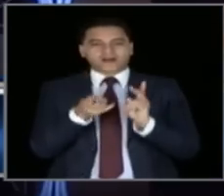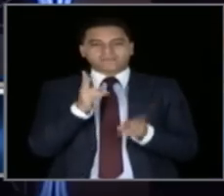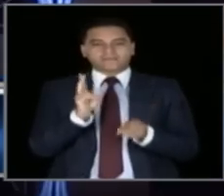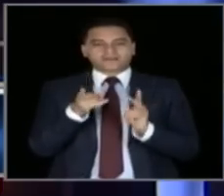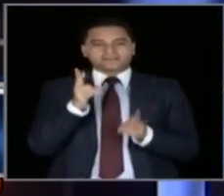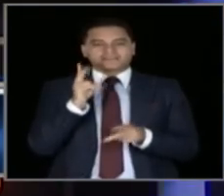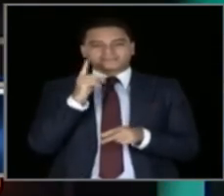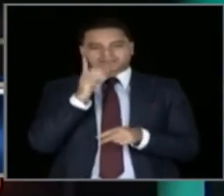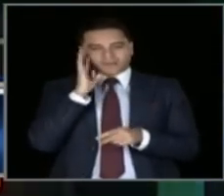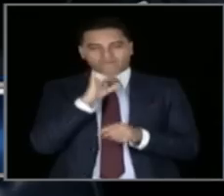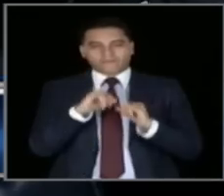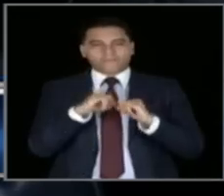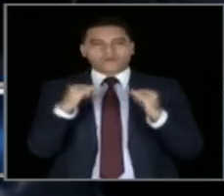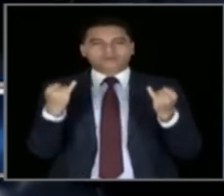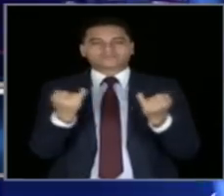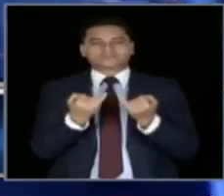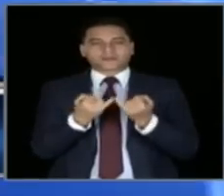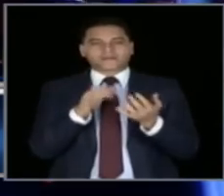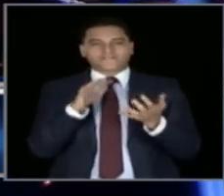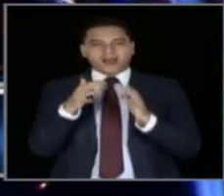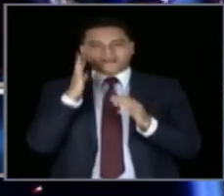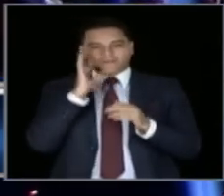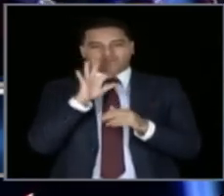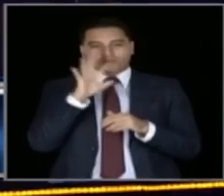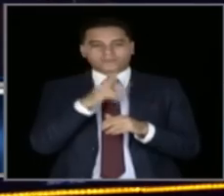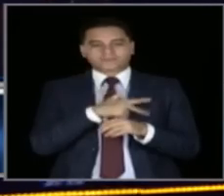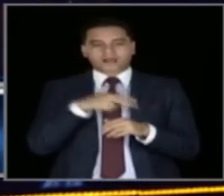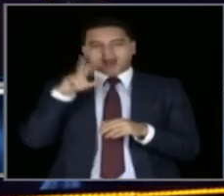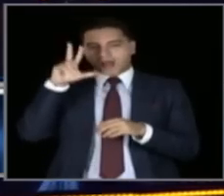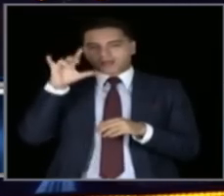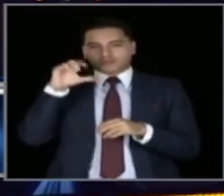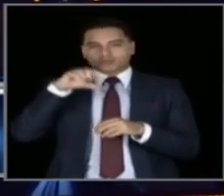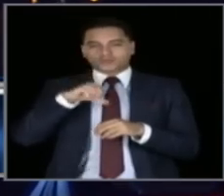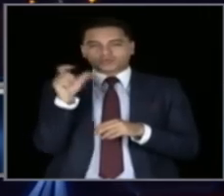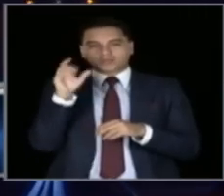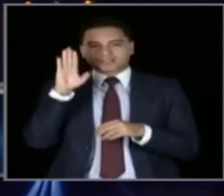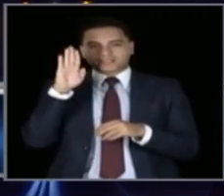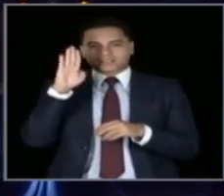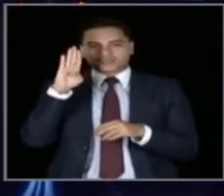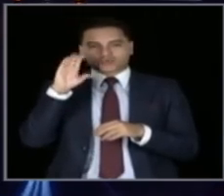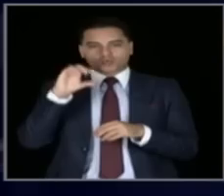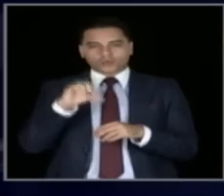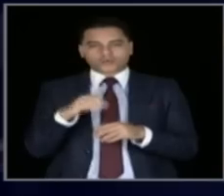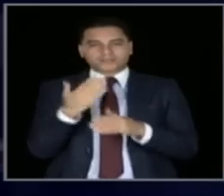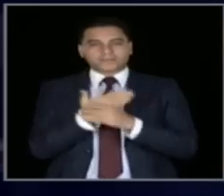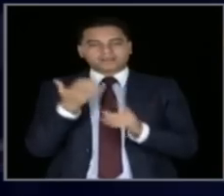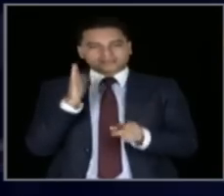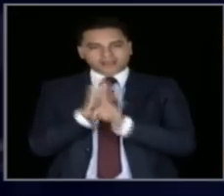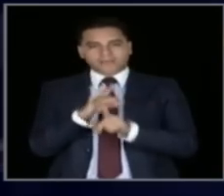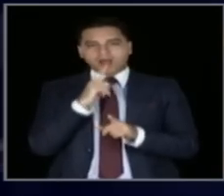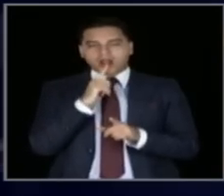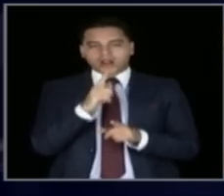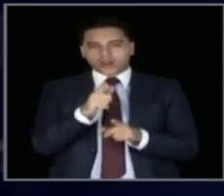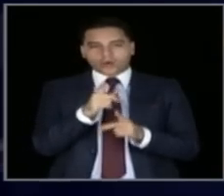من اهدافه دعم التنوع اللغوي